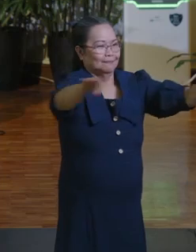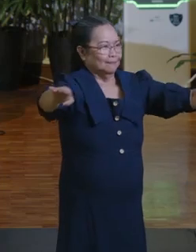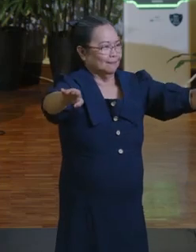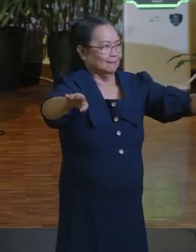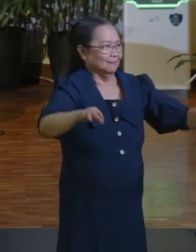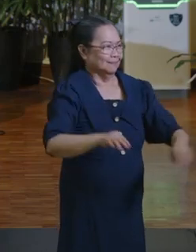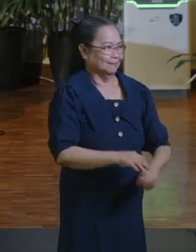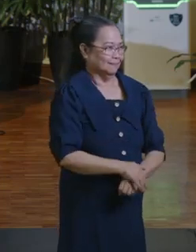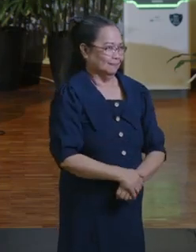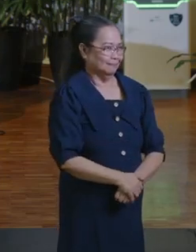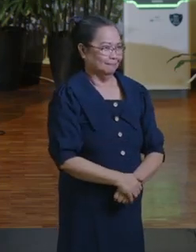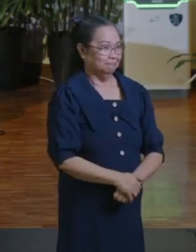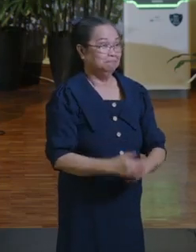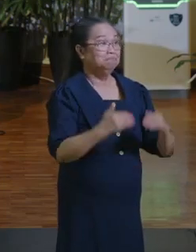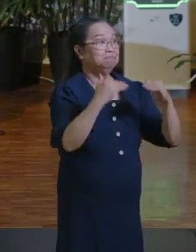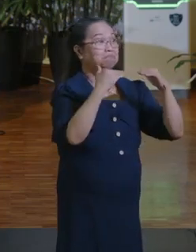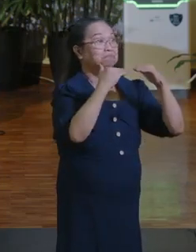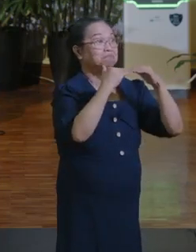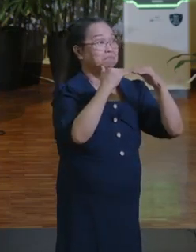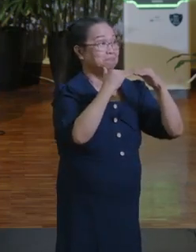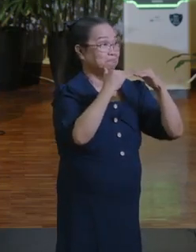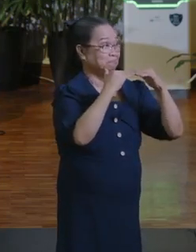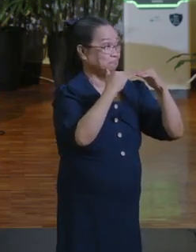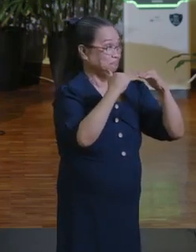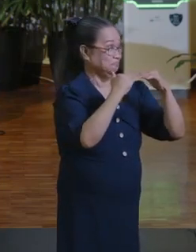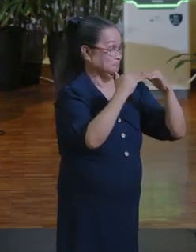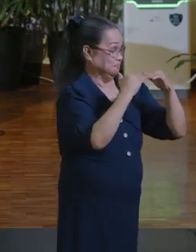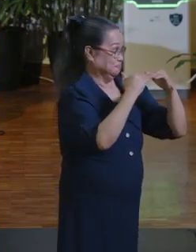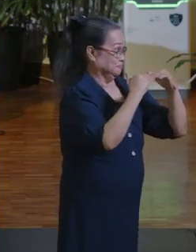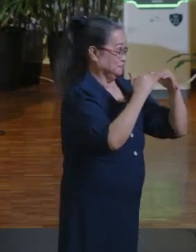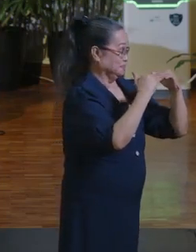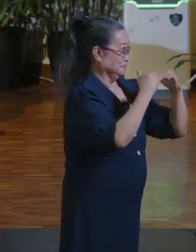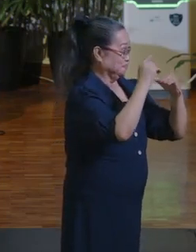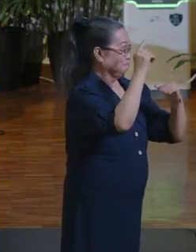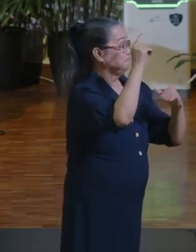paanan ng krus ng ating Panginoon.